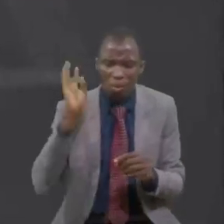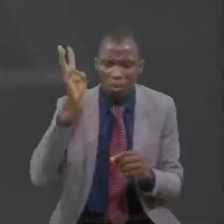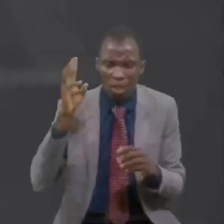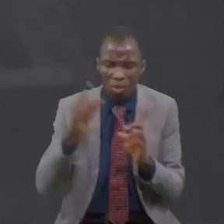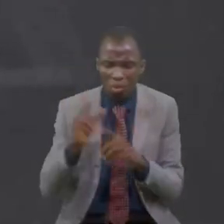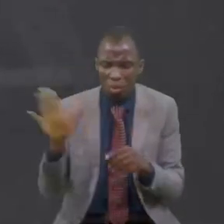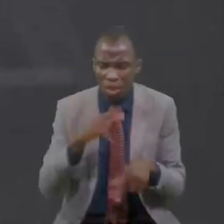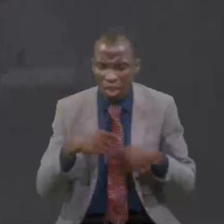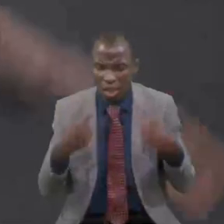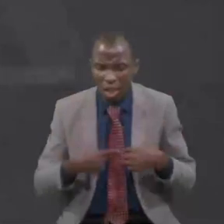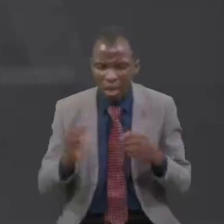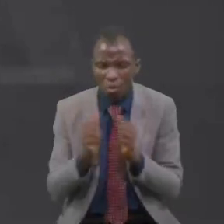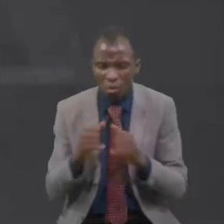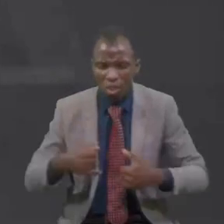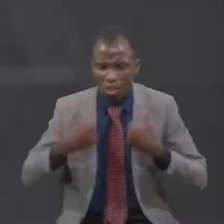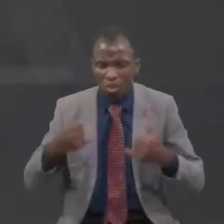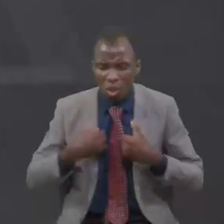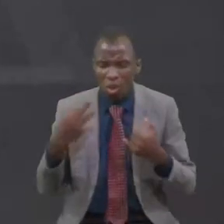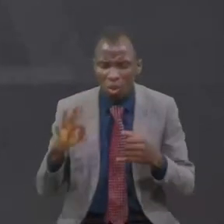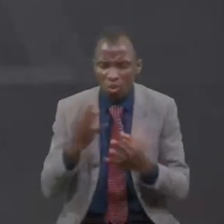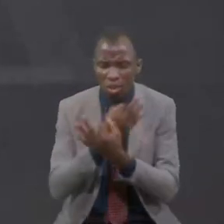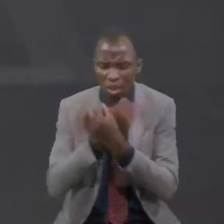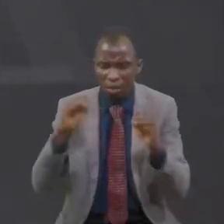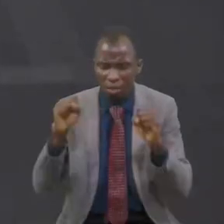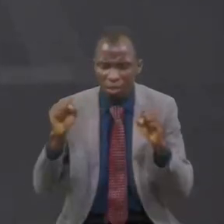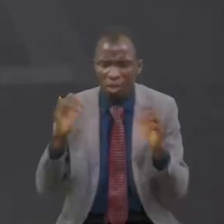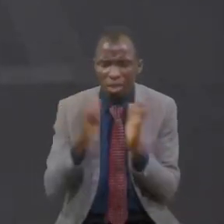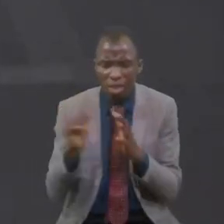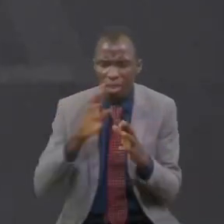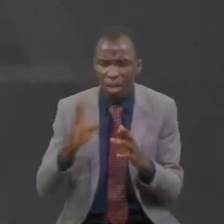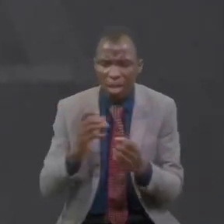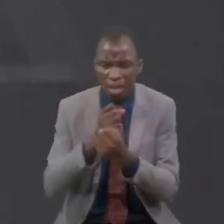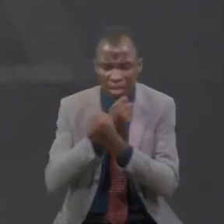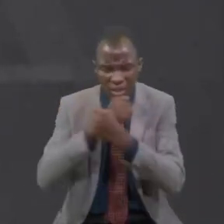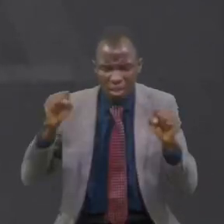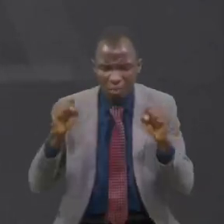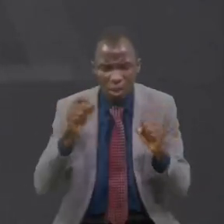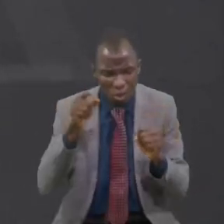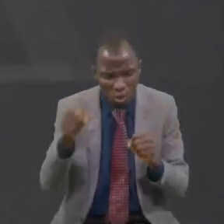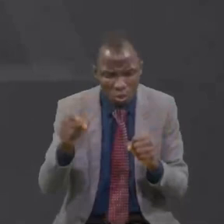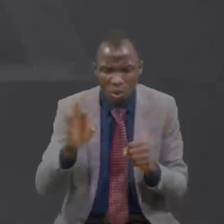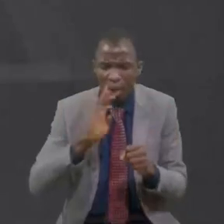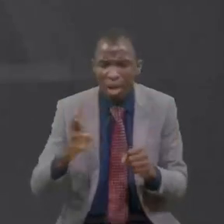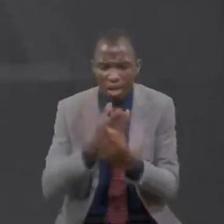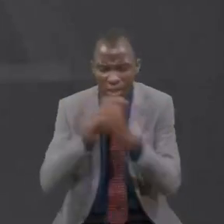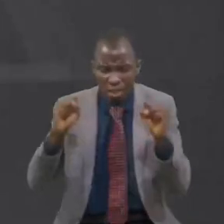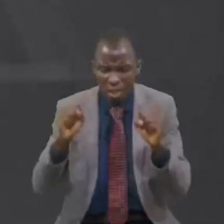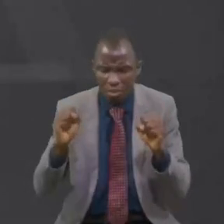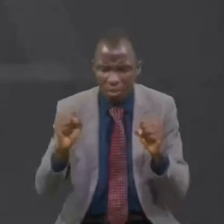avec la joie du salut qui sont sauvés vous êtes